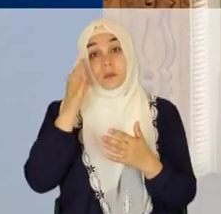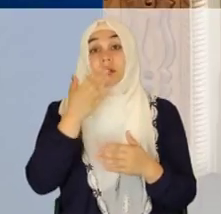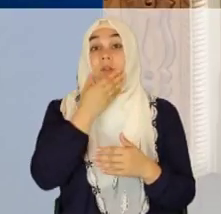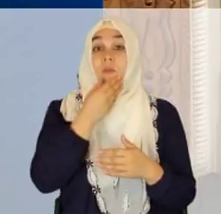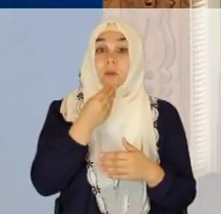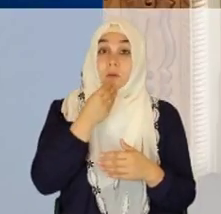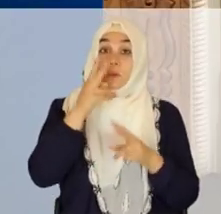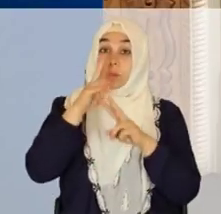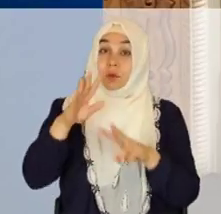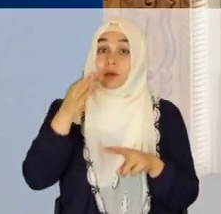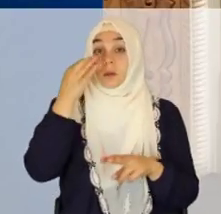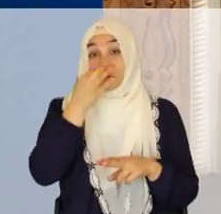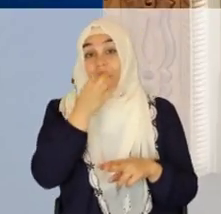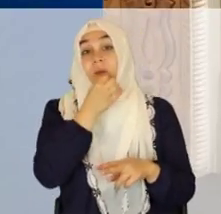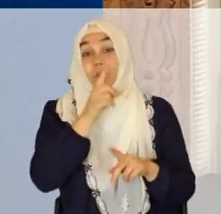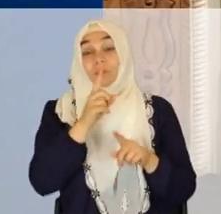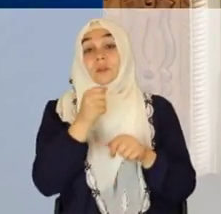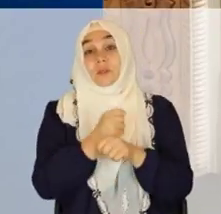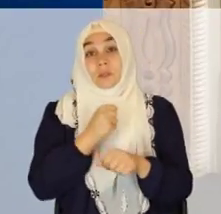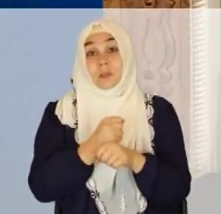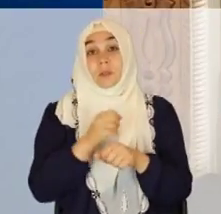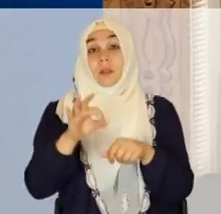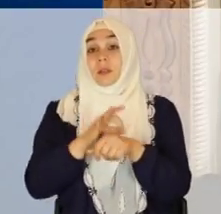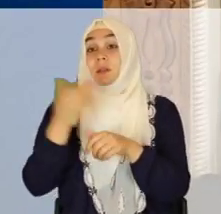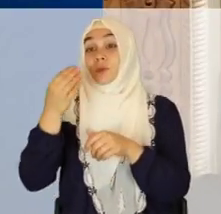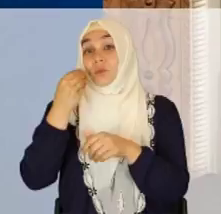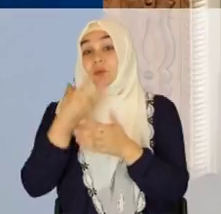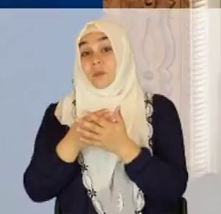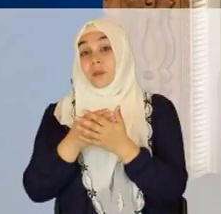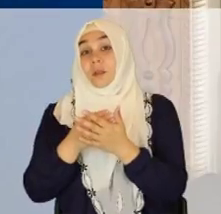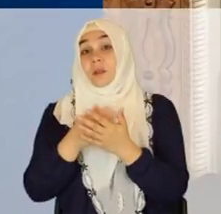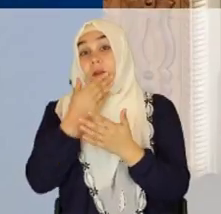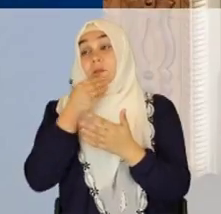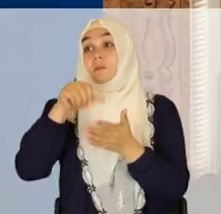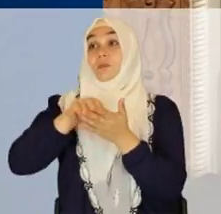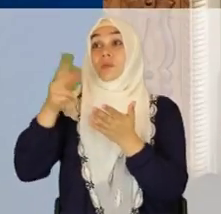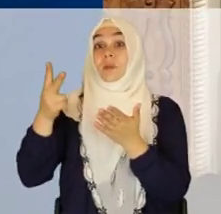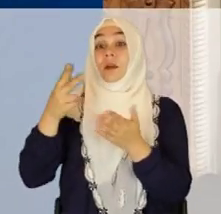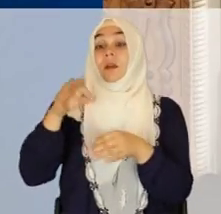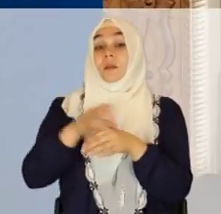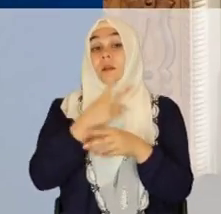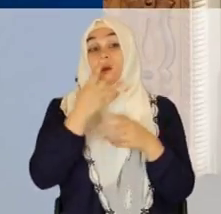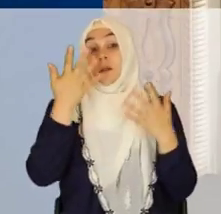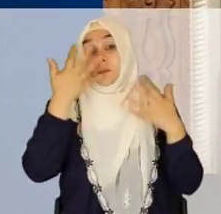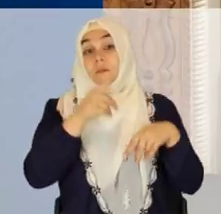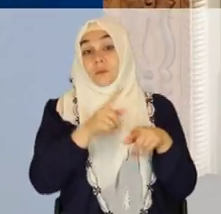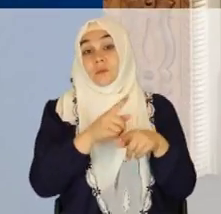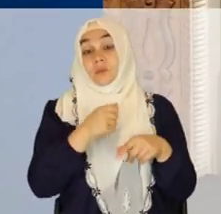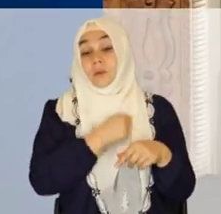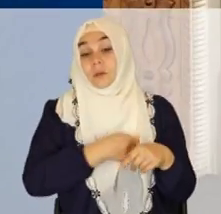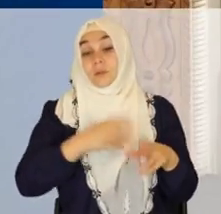Chiroyli bo'lib ko'rinib, yasanib ko'rinib, erini ko'ziga yaxshi bir tursin. Er achig'idan tushib,